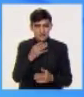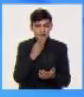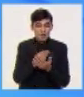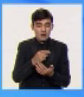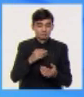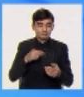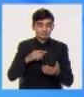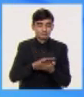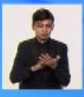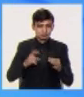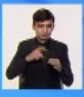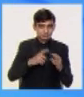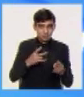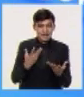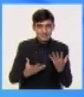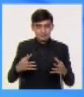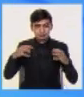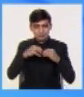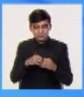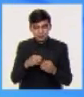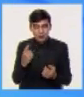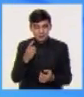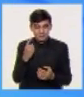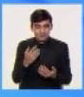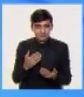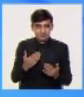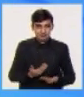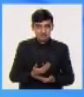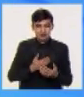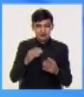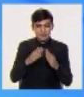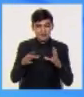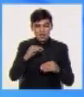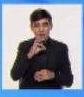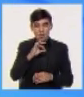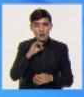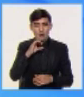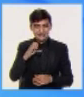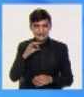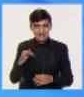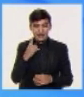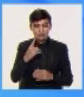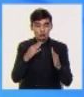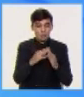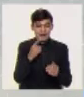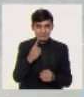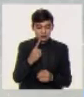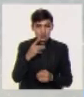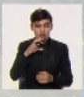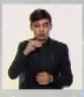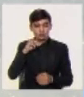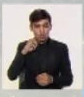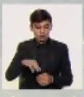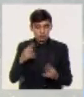простое товарищество, либо объединение собственников имущества, то есть ОСИ. Один дом, одно объединение, один счет.